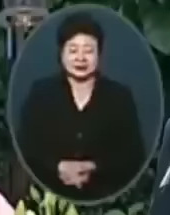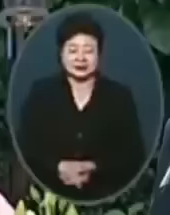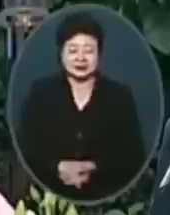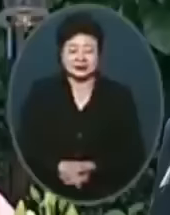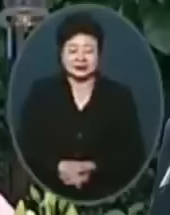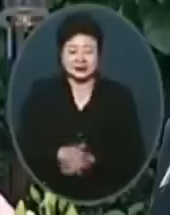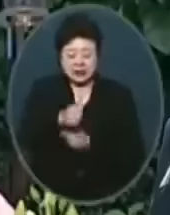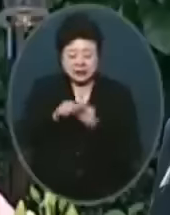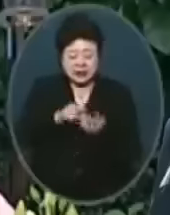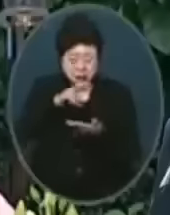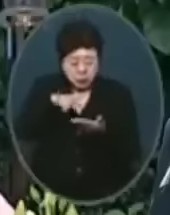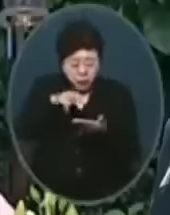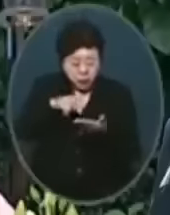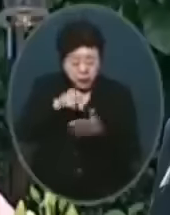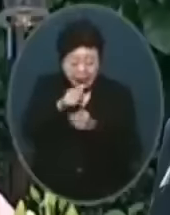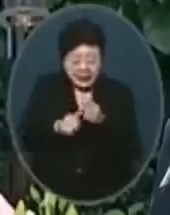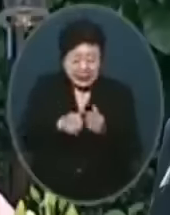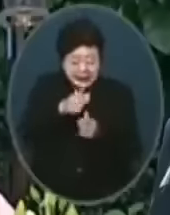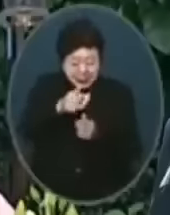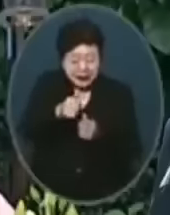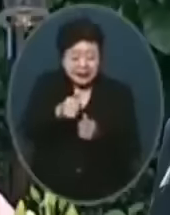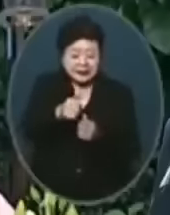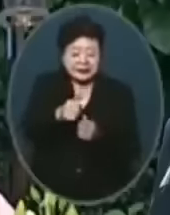우리가 성경을 읽으면 하나님의